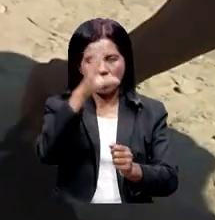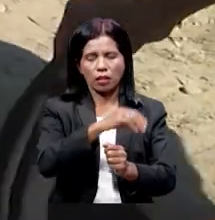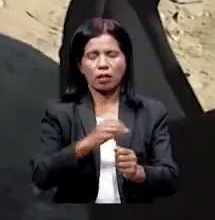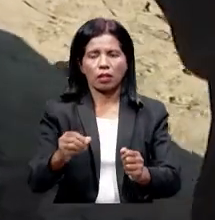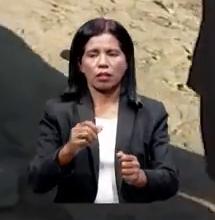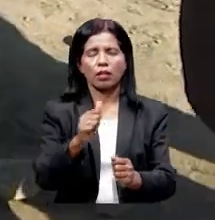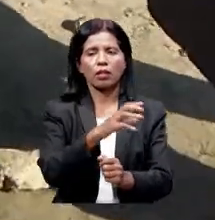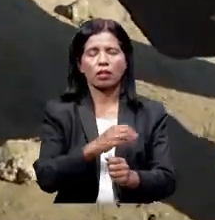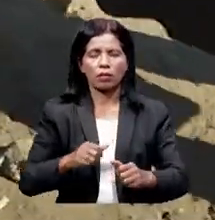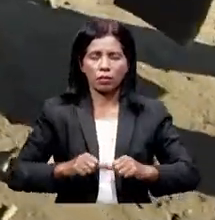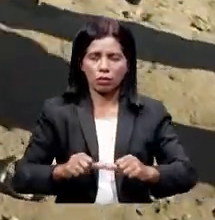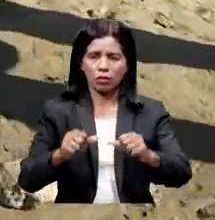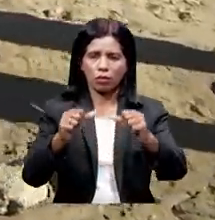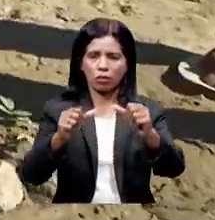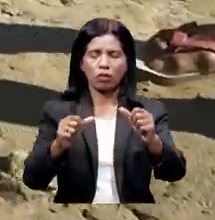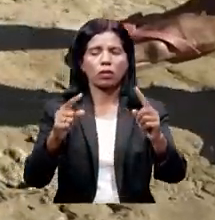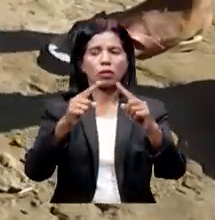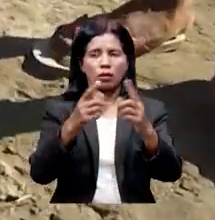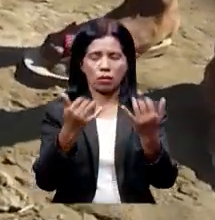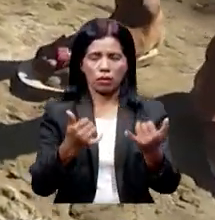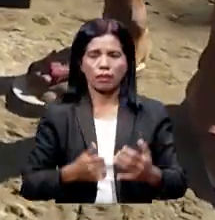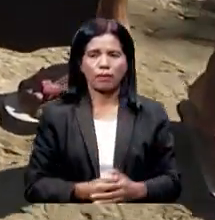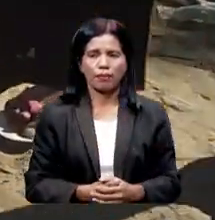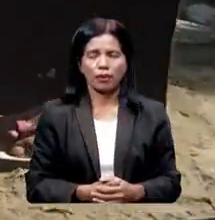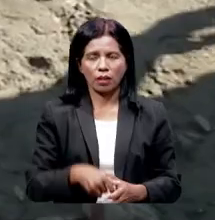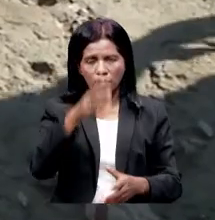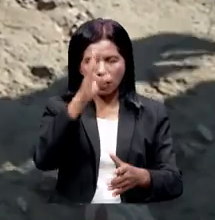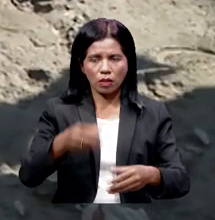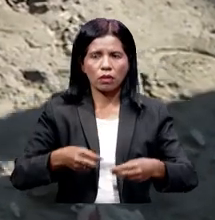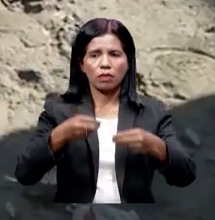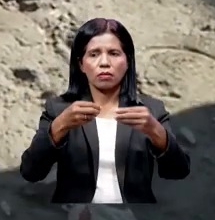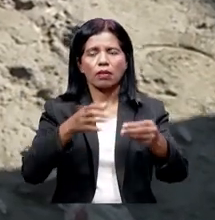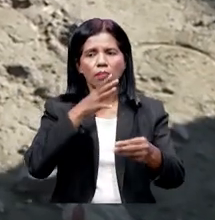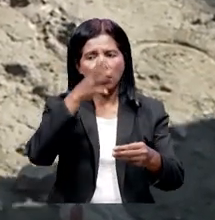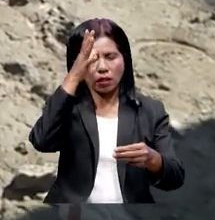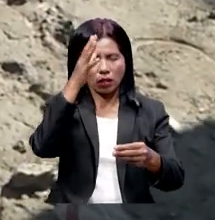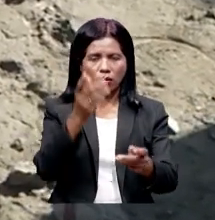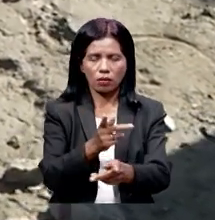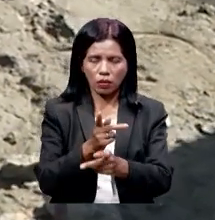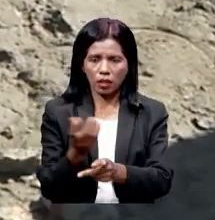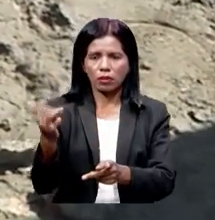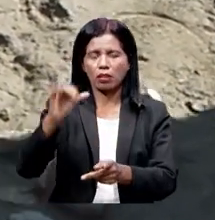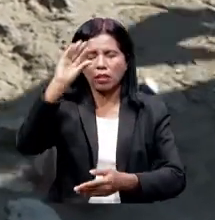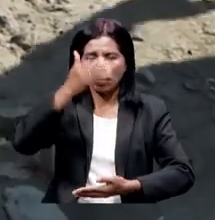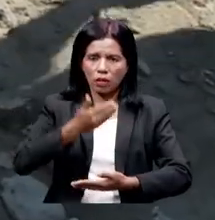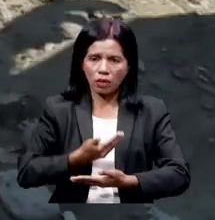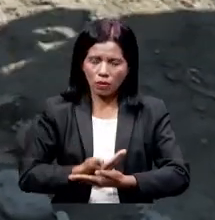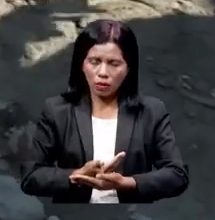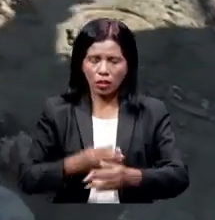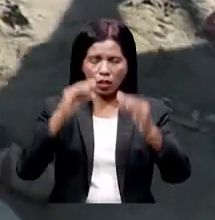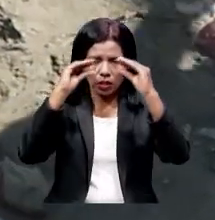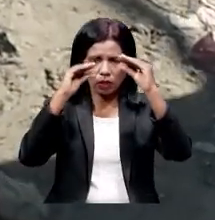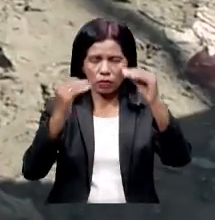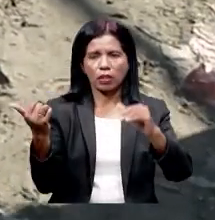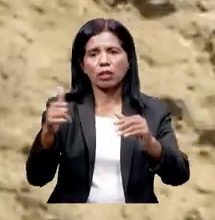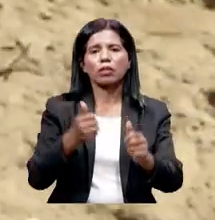eva hodi kontinua to ohin loro. Maroma kfok narba ina ngamang atu kuida sirnya wang no hanori sira tuir maroma